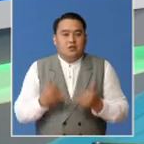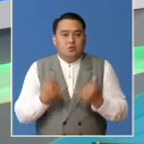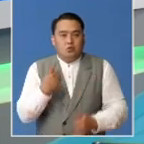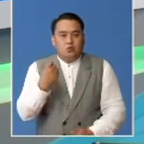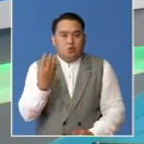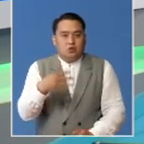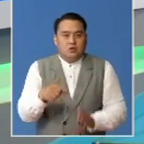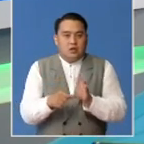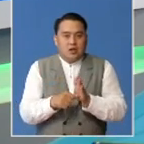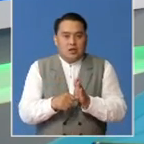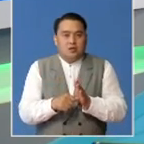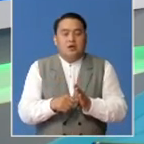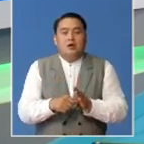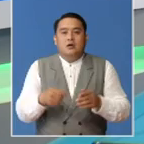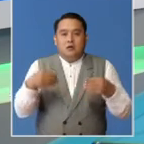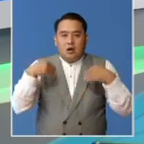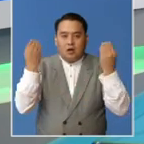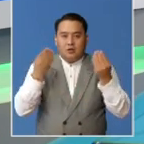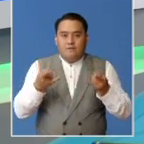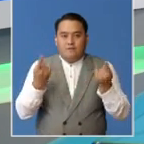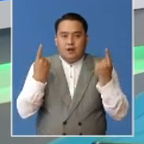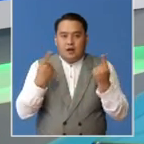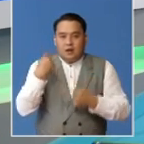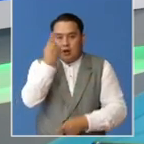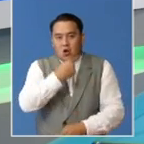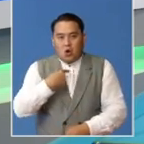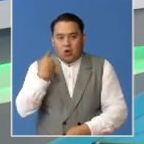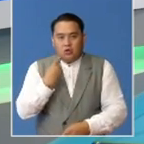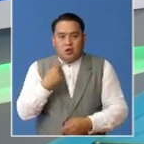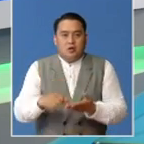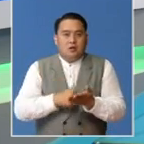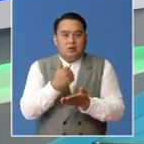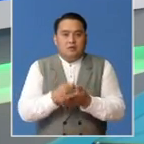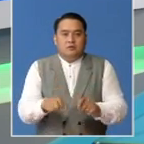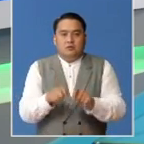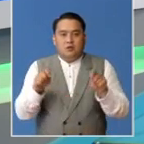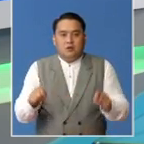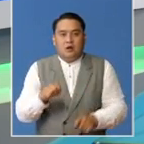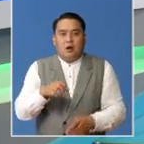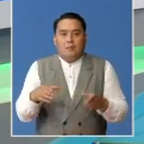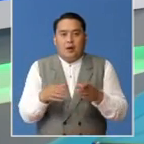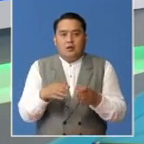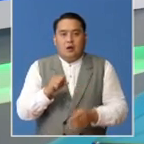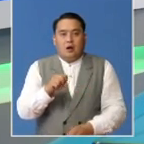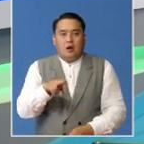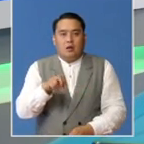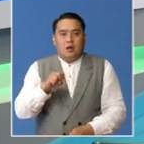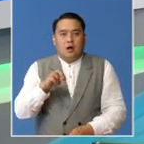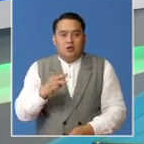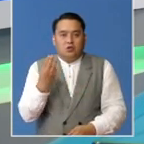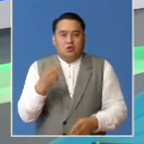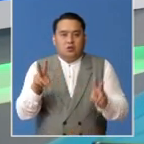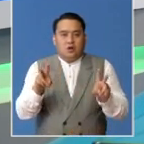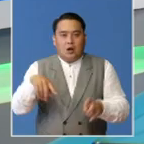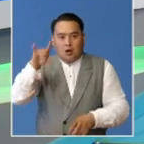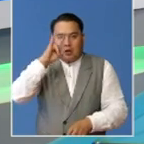Сегодня 146 лет со дня рождения легендарной личности, одного из основателей партии «Алаш» и казахской государственности